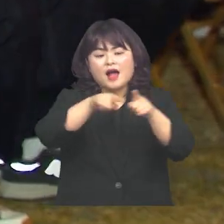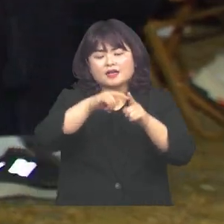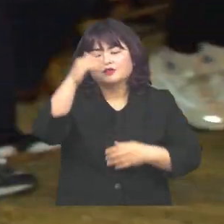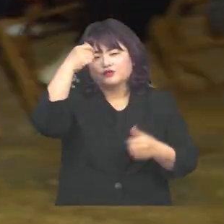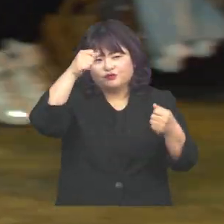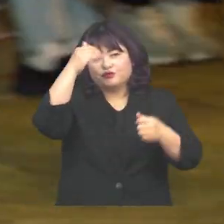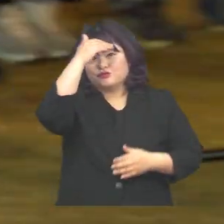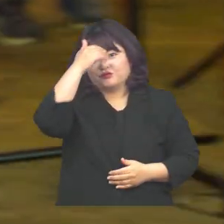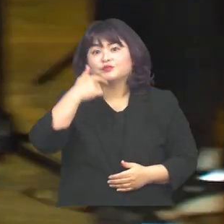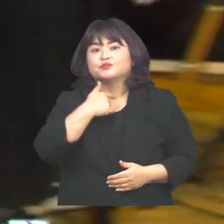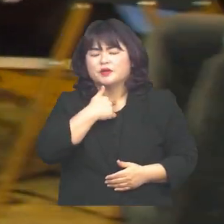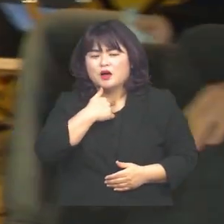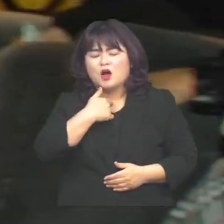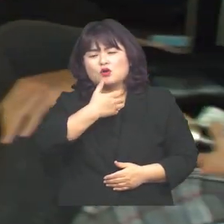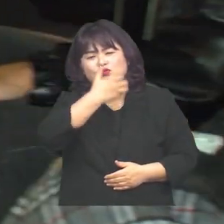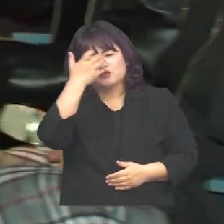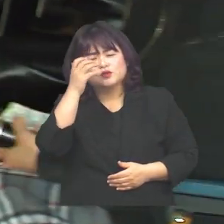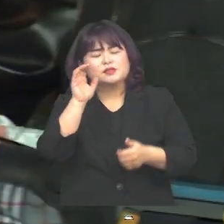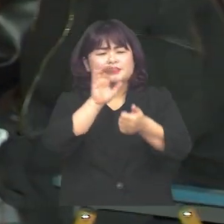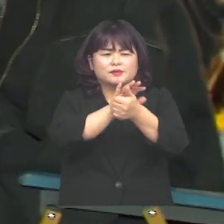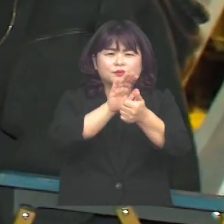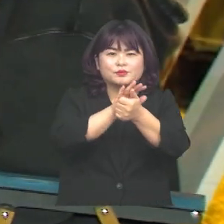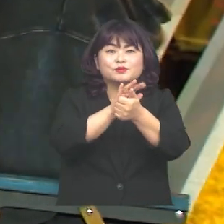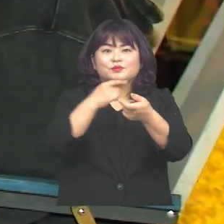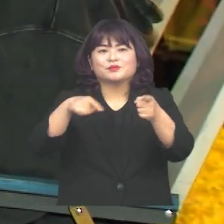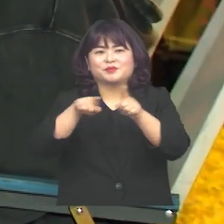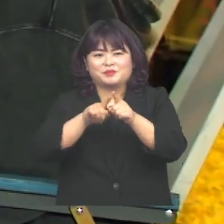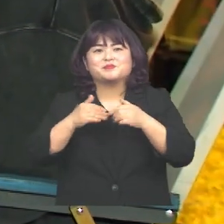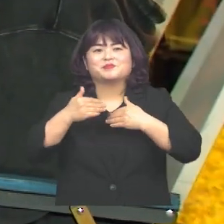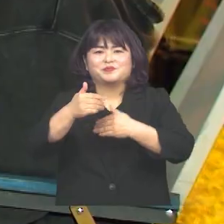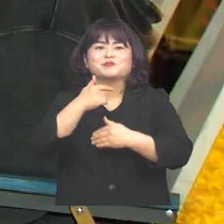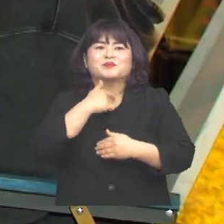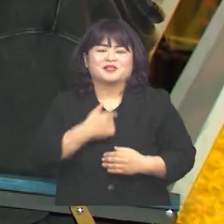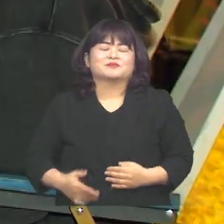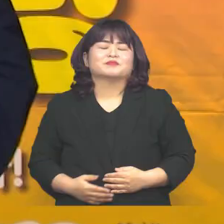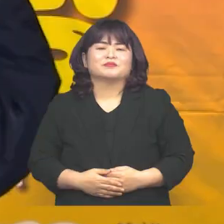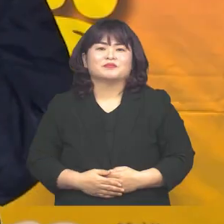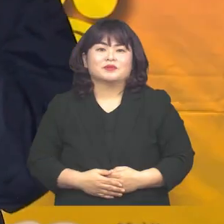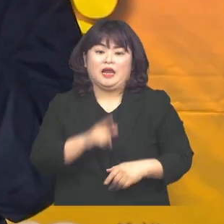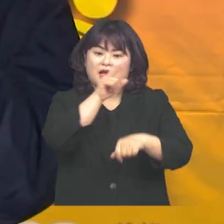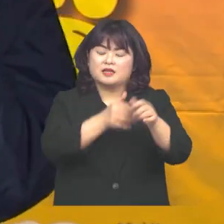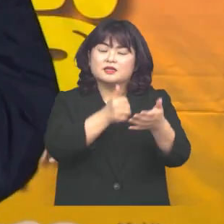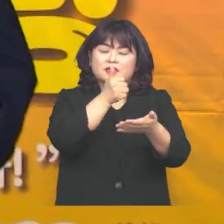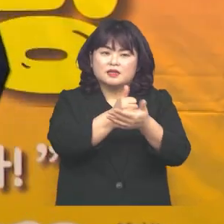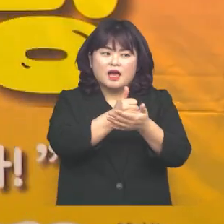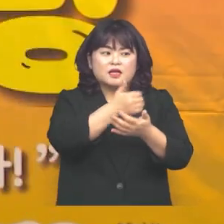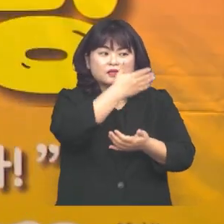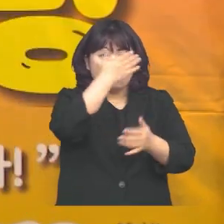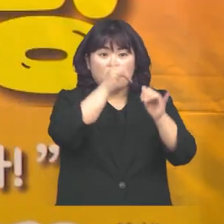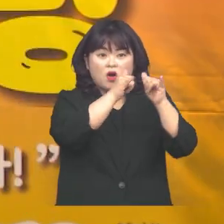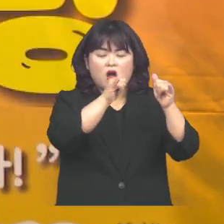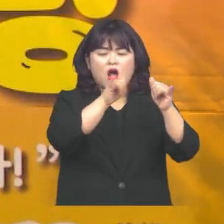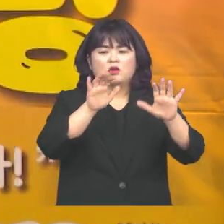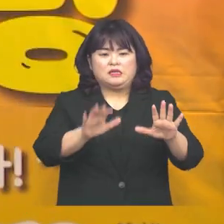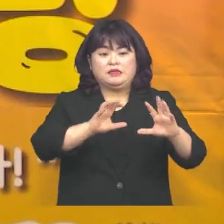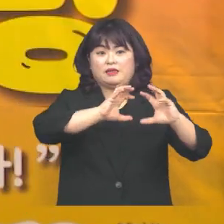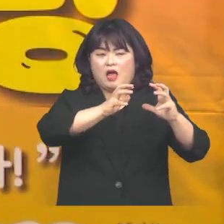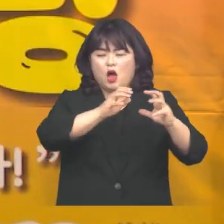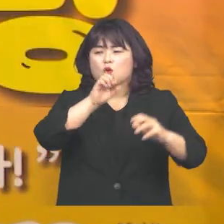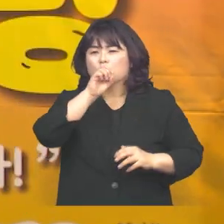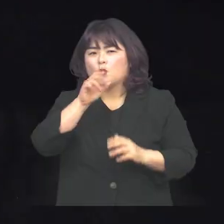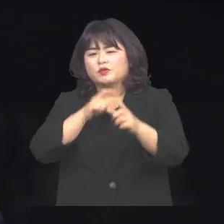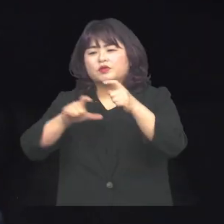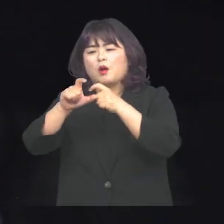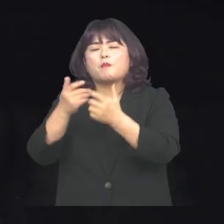공연을 관람하고 청년들의 꿈을 응원하고 용기를 북돋아줬습니다. 이 시장은 청년들이 이 나라를